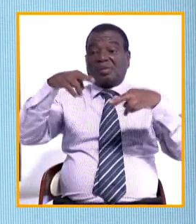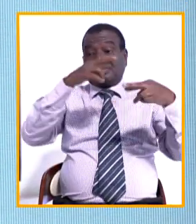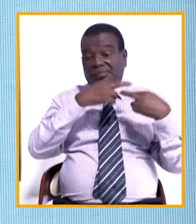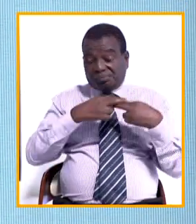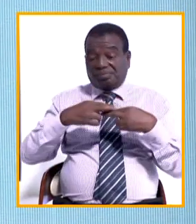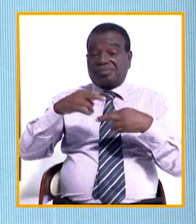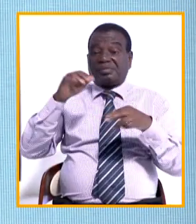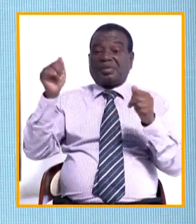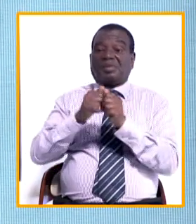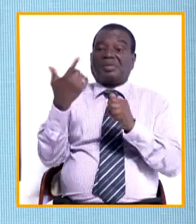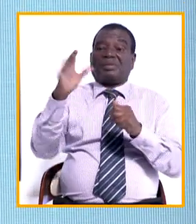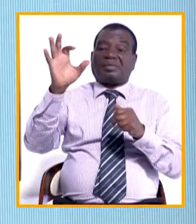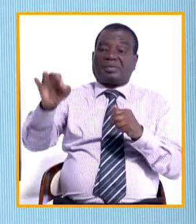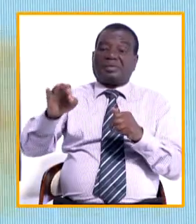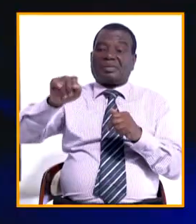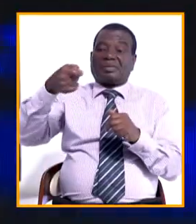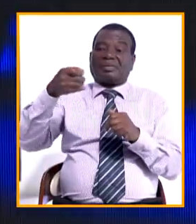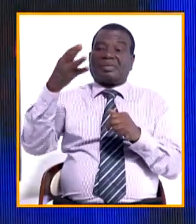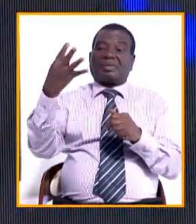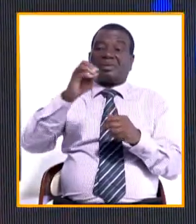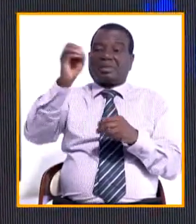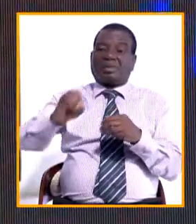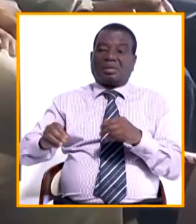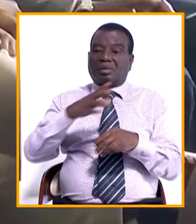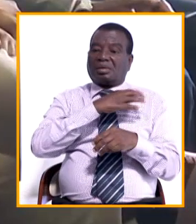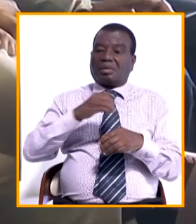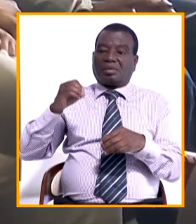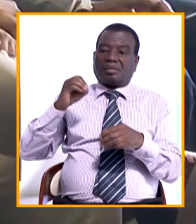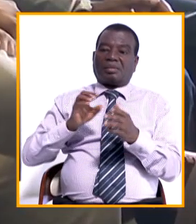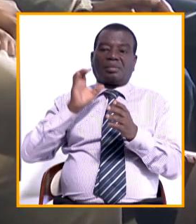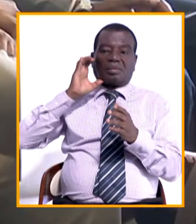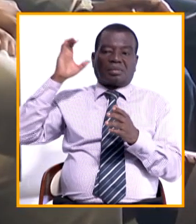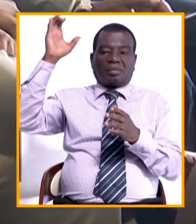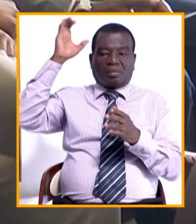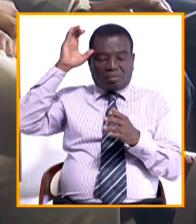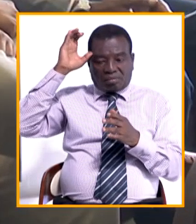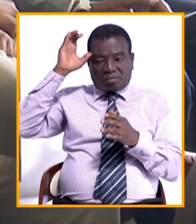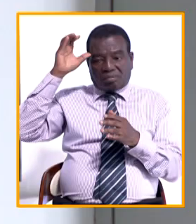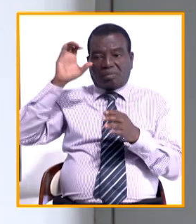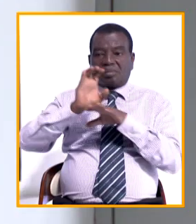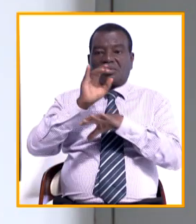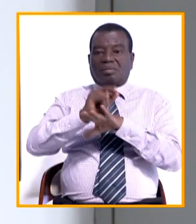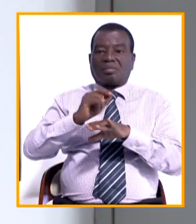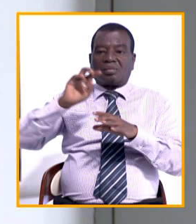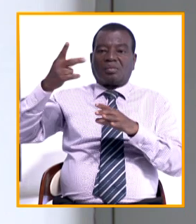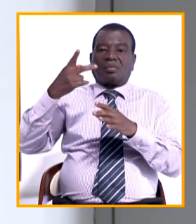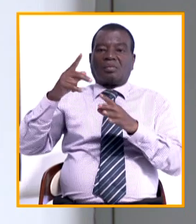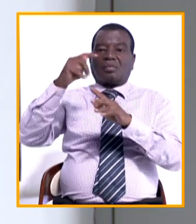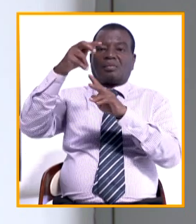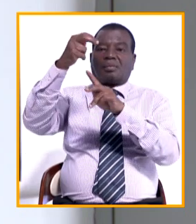parts d'audience avec 19,4% selon l'enquête du cabinet Choice My Côte d'Ivoire au deuxième